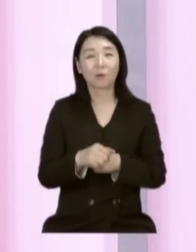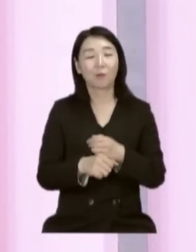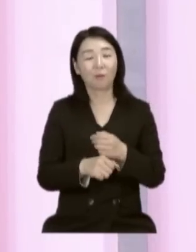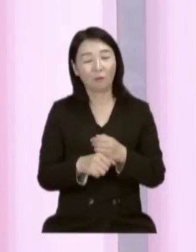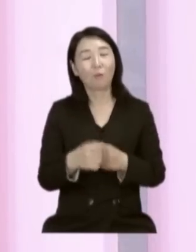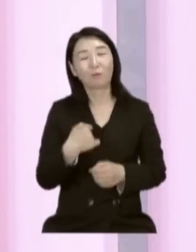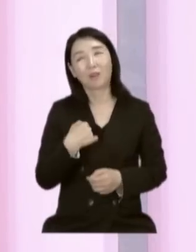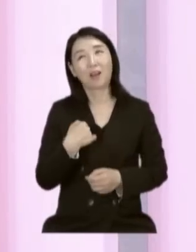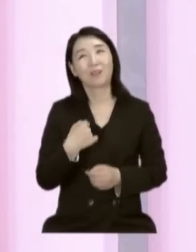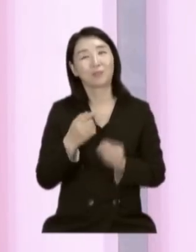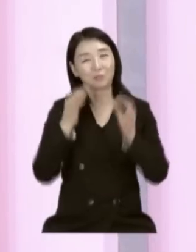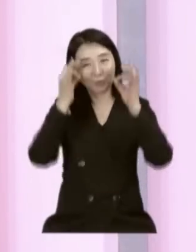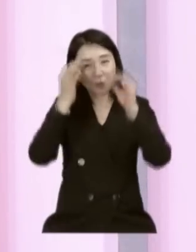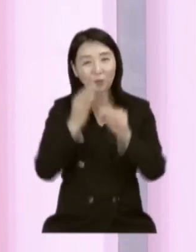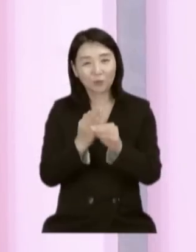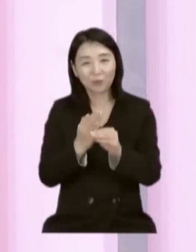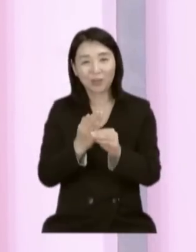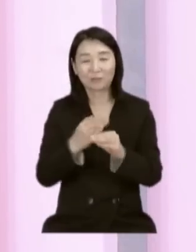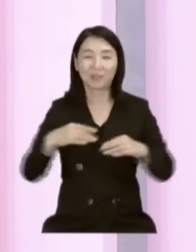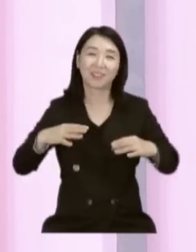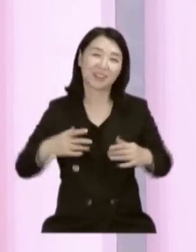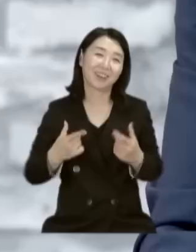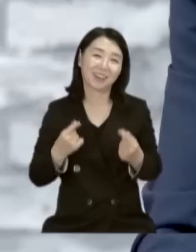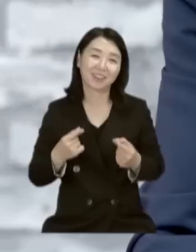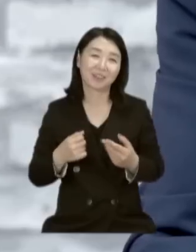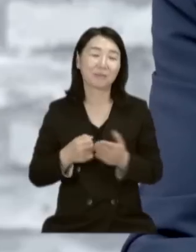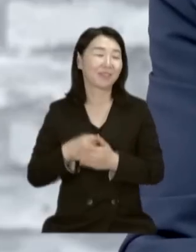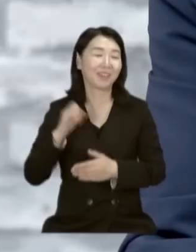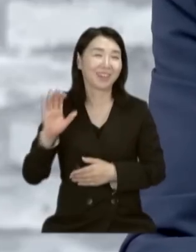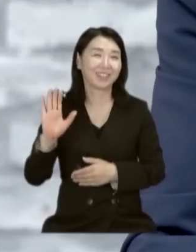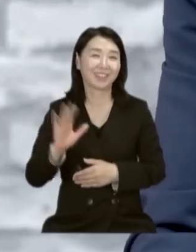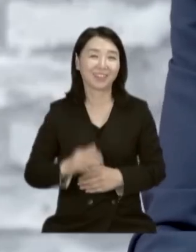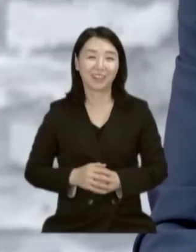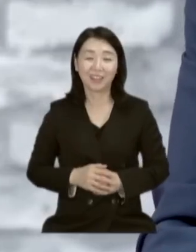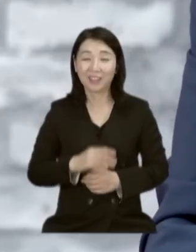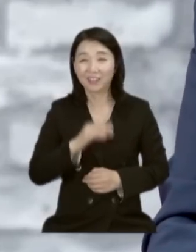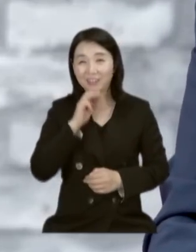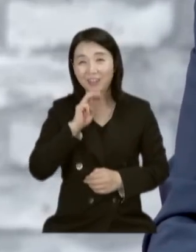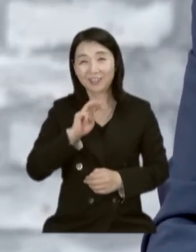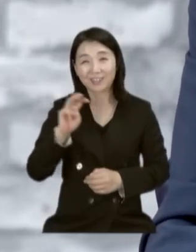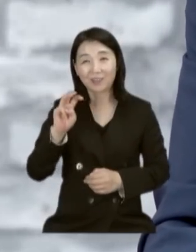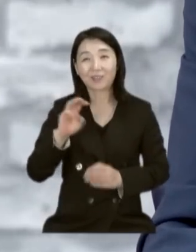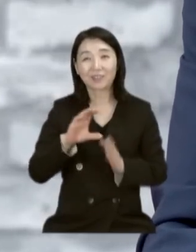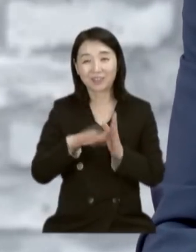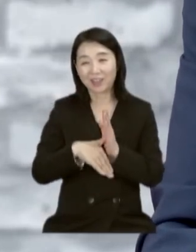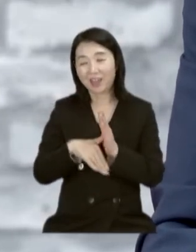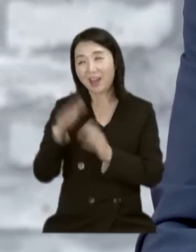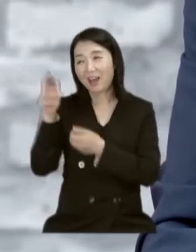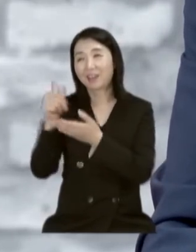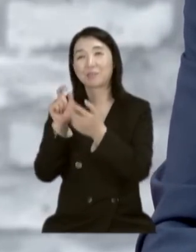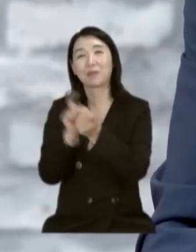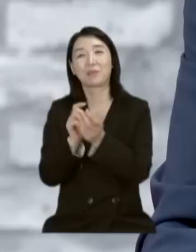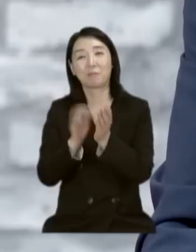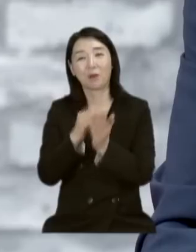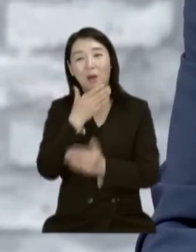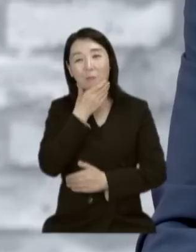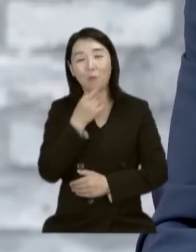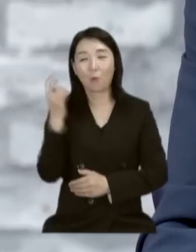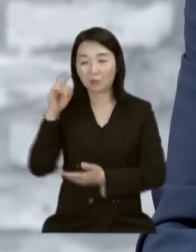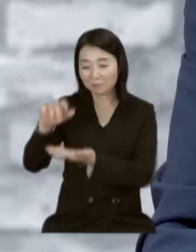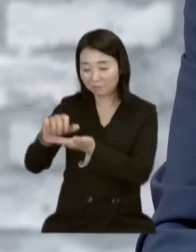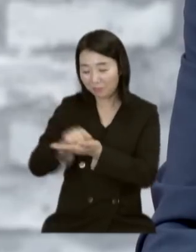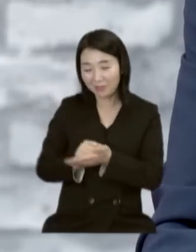있는데 뭐 이런 건 뭐 제 자랑 같으니까 그렇고요. 서른이 넘는 나이에 그래도 네. 만나게 하시고 복음을